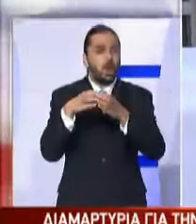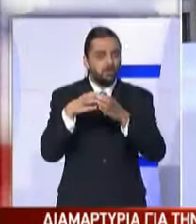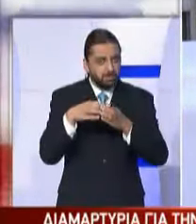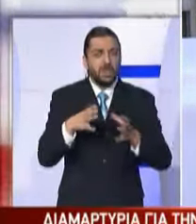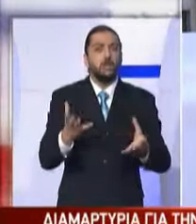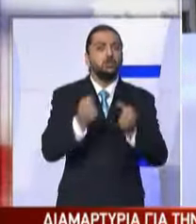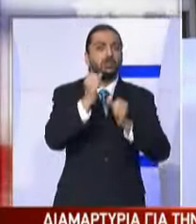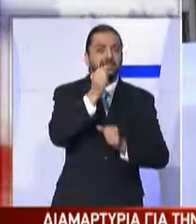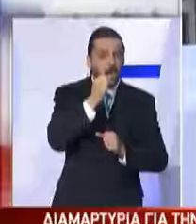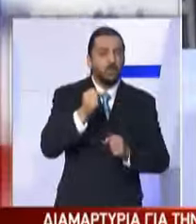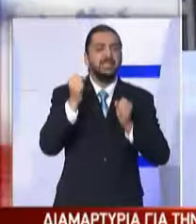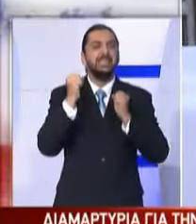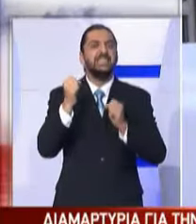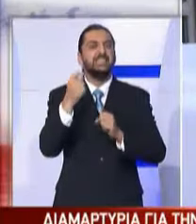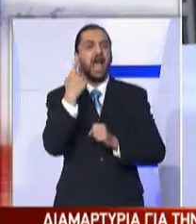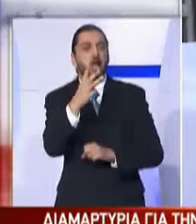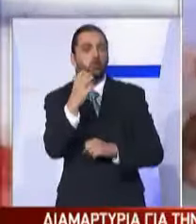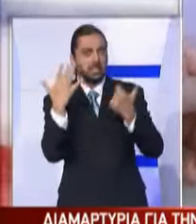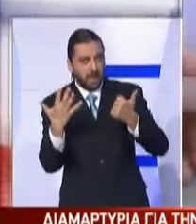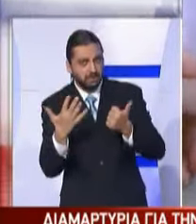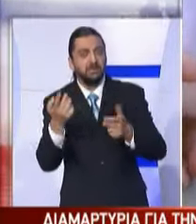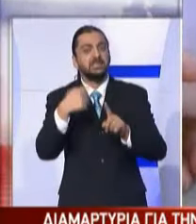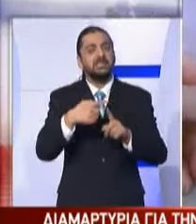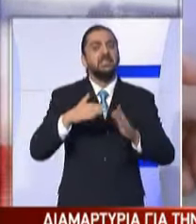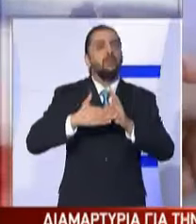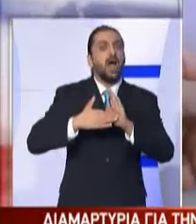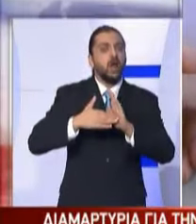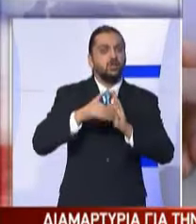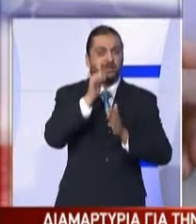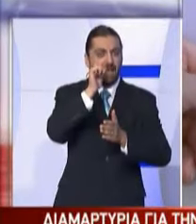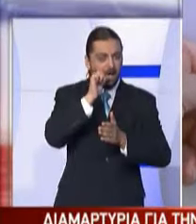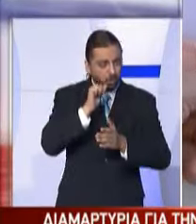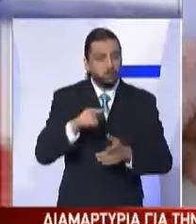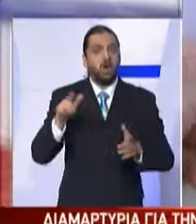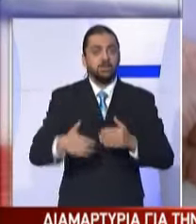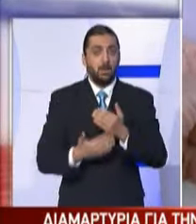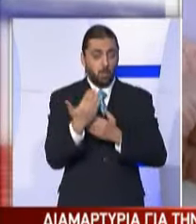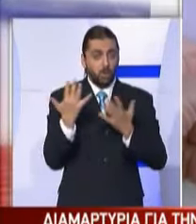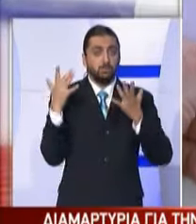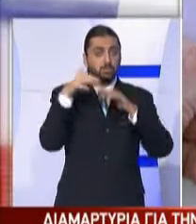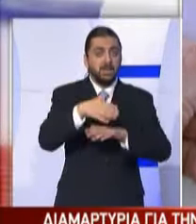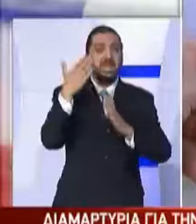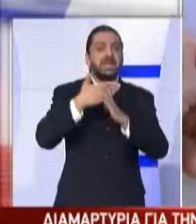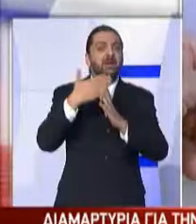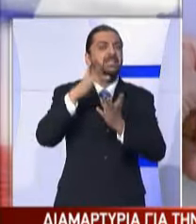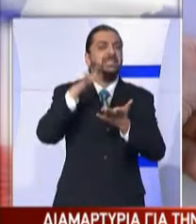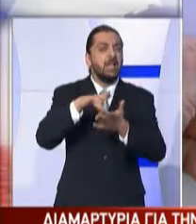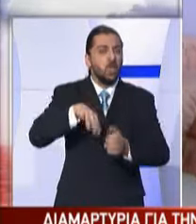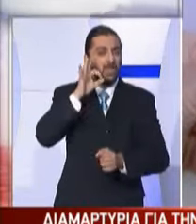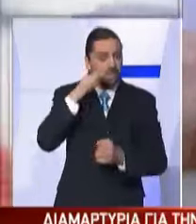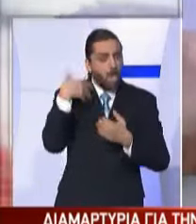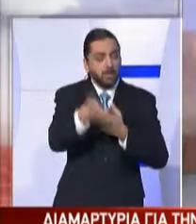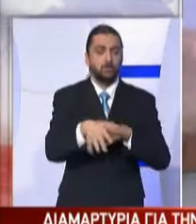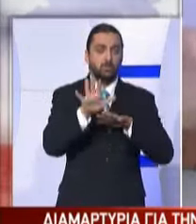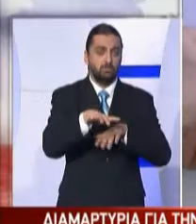κίνησης 136 και εργαζόμενοι της ΕΙΑΘ πραγματοποίησαν το πρωί συγκέντρωση διαμαρτυρίας έξω από το χρηματιστηριακό κέντρο Θεσσαλονίκης. Εκείνη